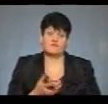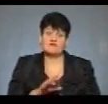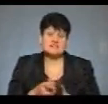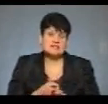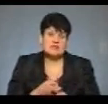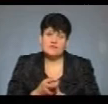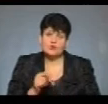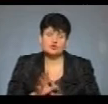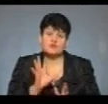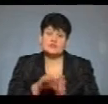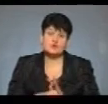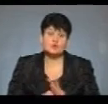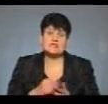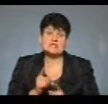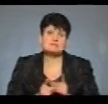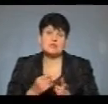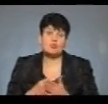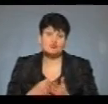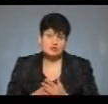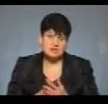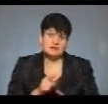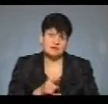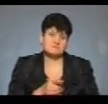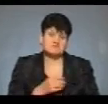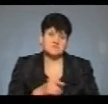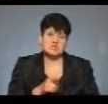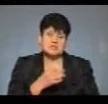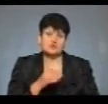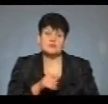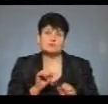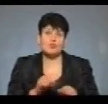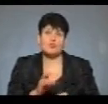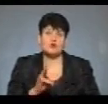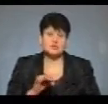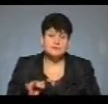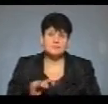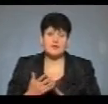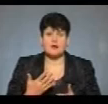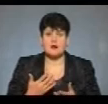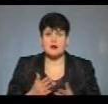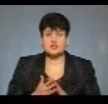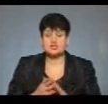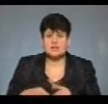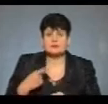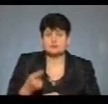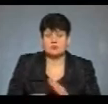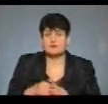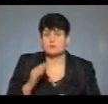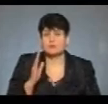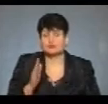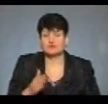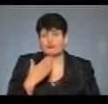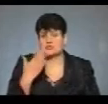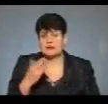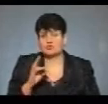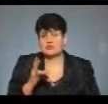від того, чи будуть внесені зміни до бюджету і чи їх визнають спроможними. А з іншої сторони, ми говоримо, що чергові місцеві вибори відбудуться в останню